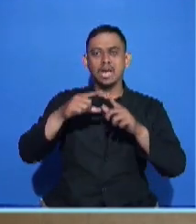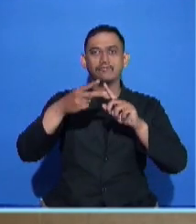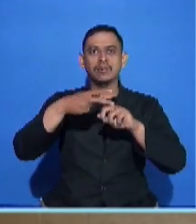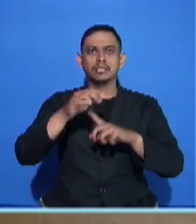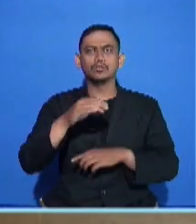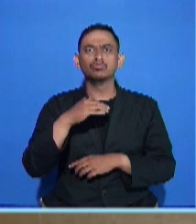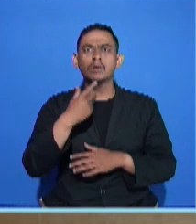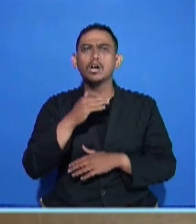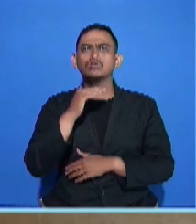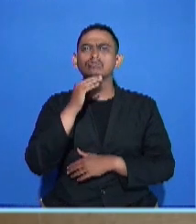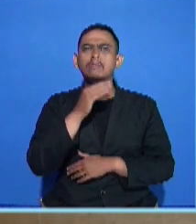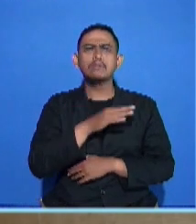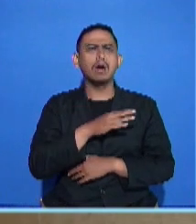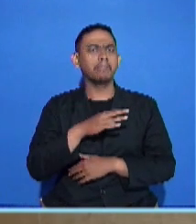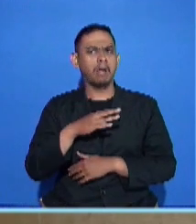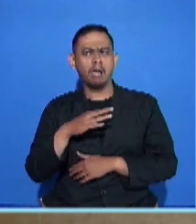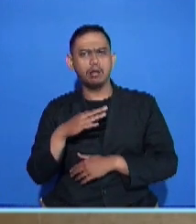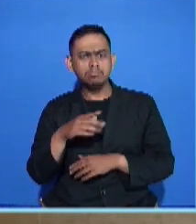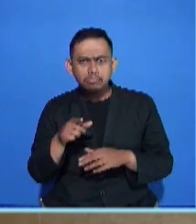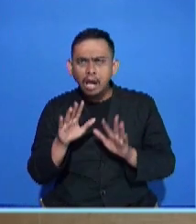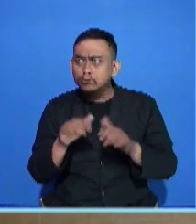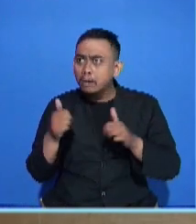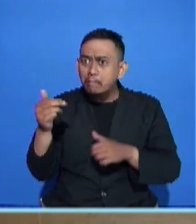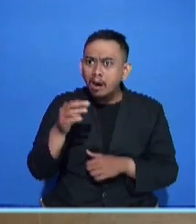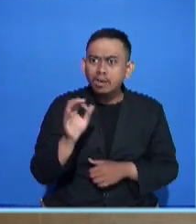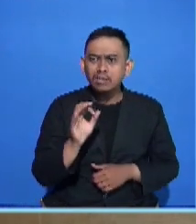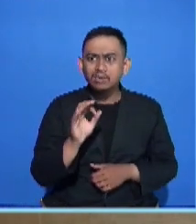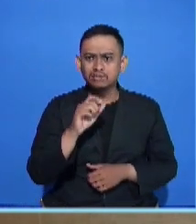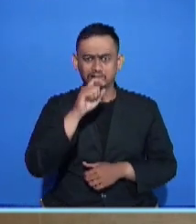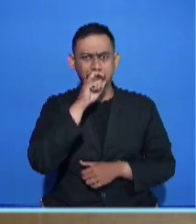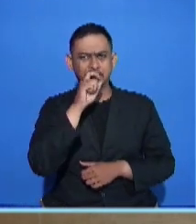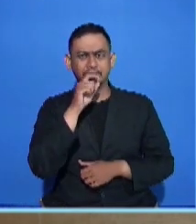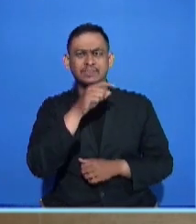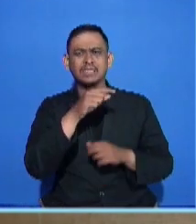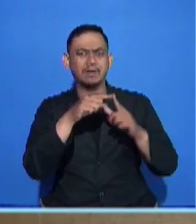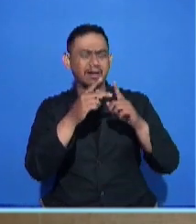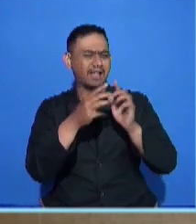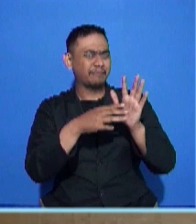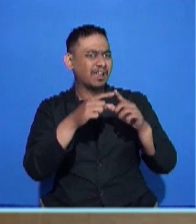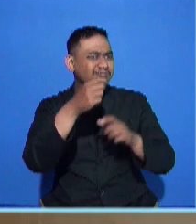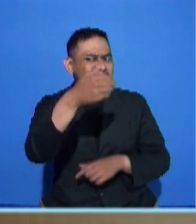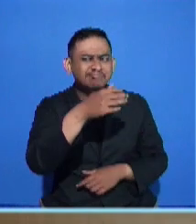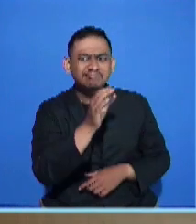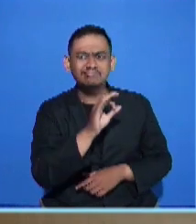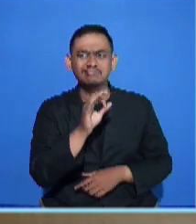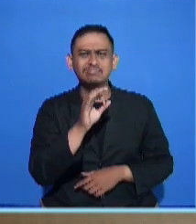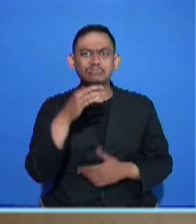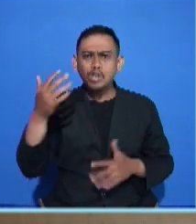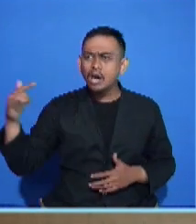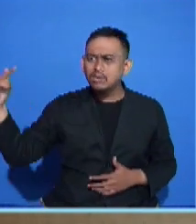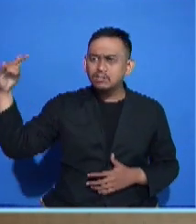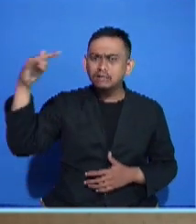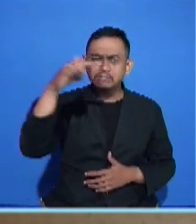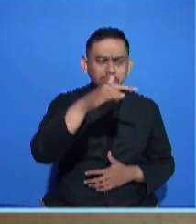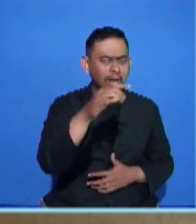dan tidak mendapati Bapak Raffi ada dalam penerbangan yang ditunggu-tunggu